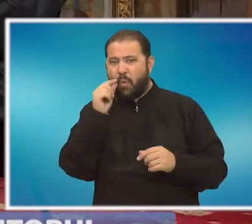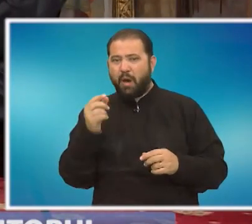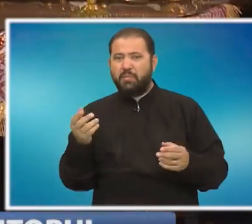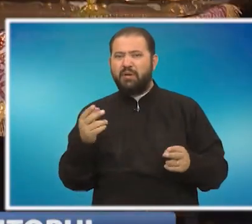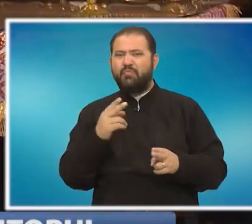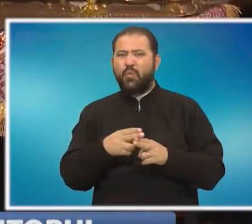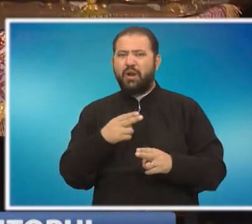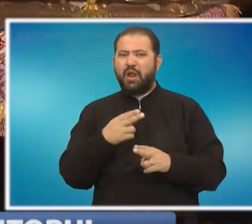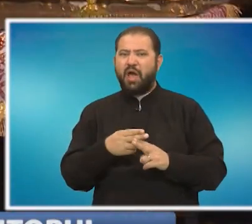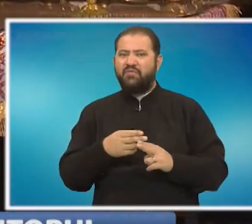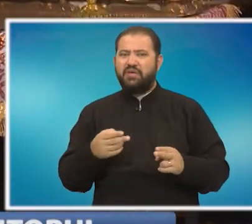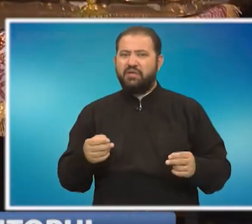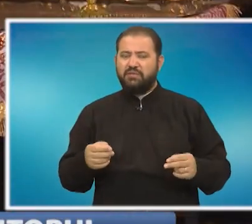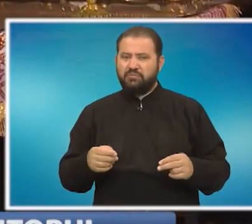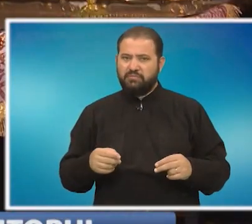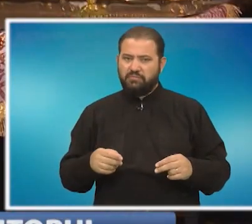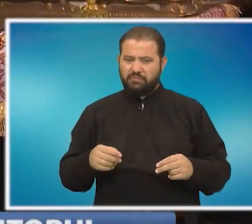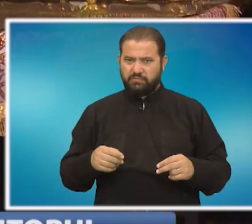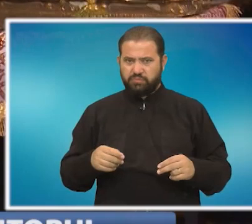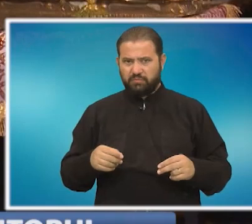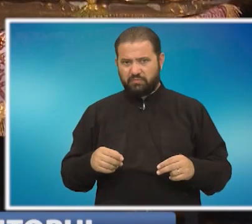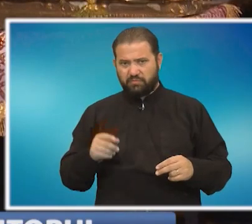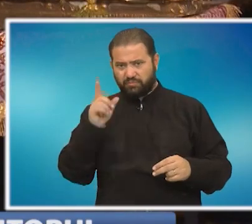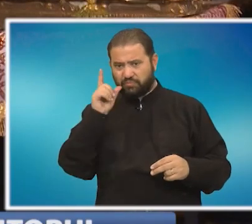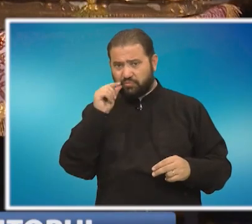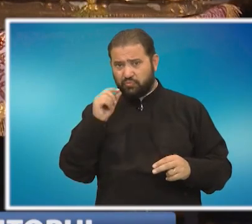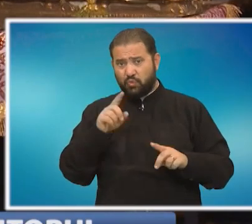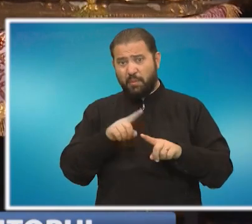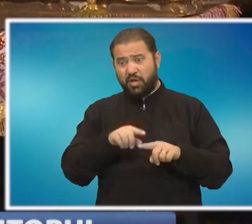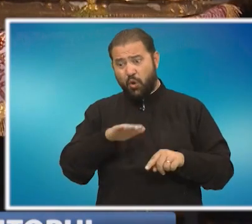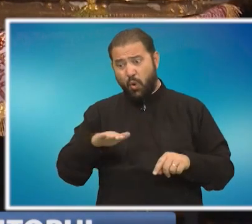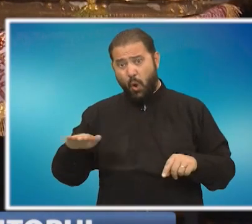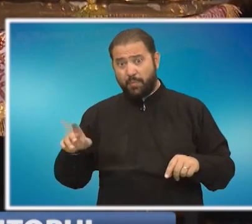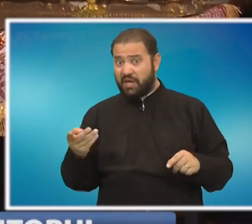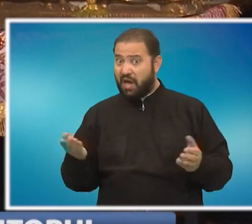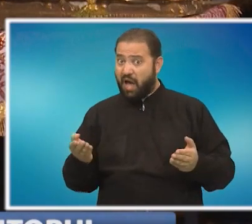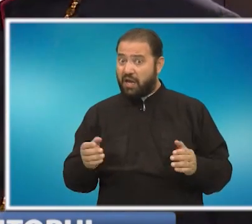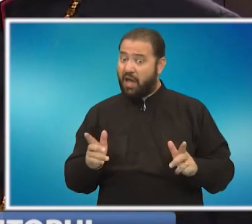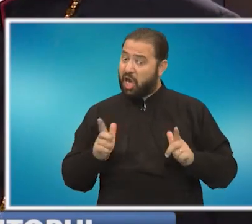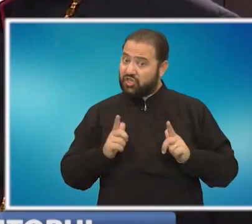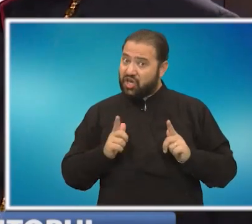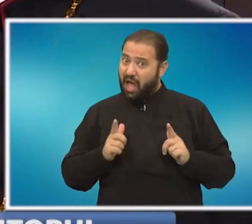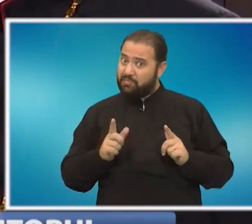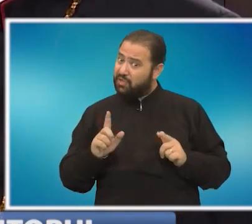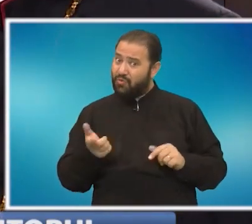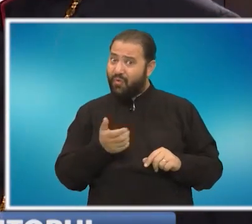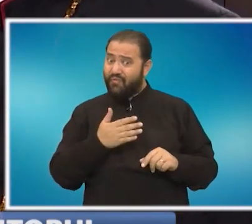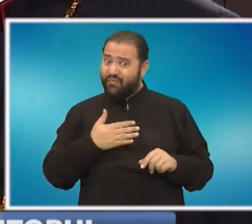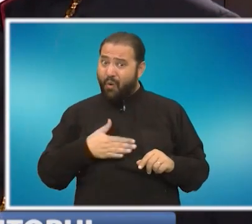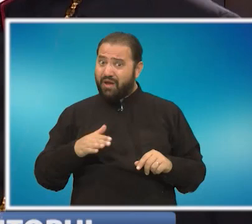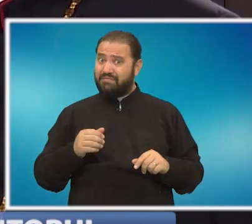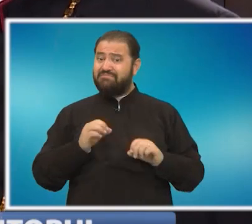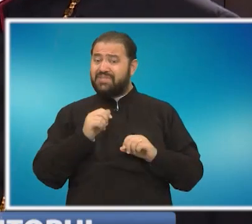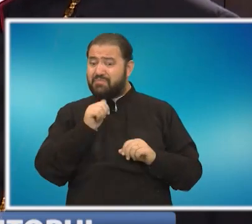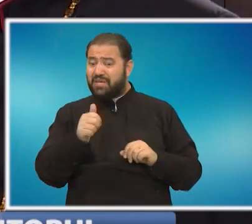bătrâni, oameni foarte bolnavi, persoane cu copii chiar micuți, care și-au asumat